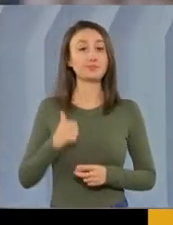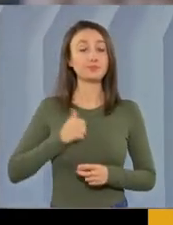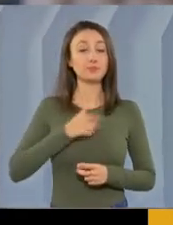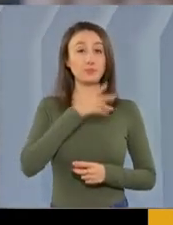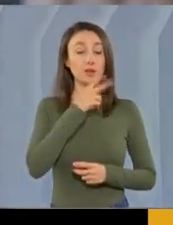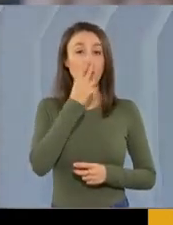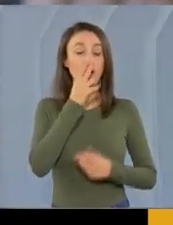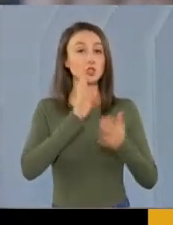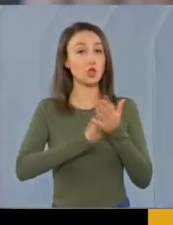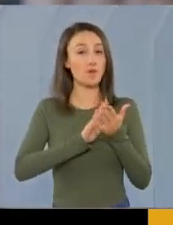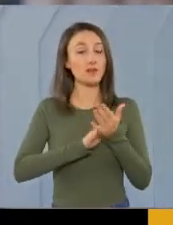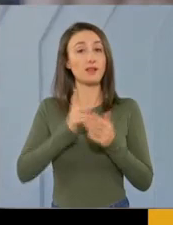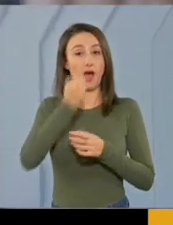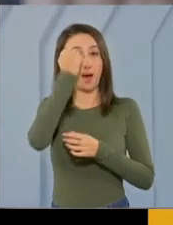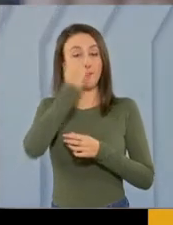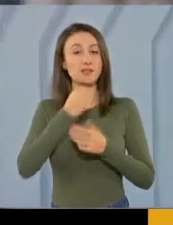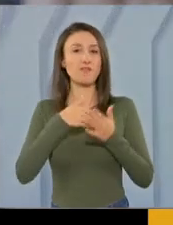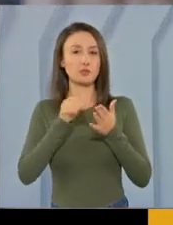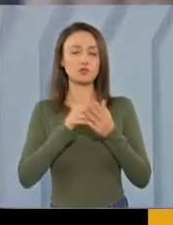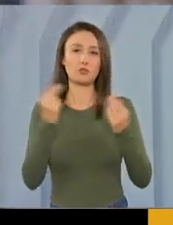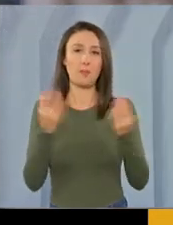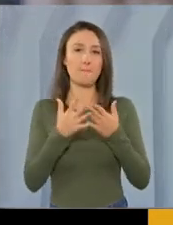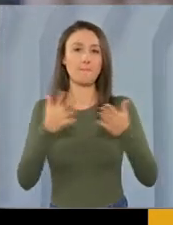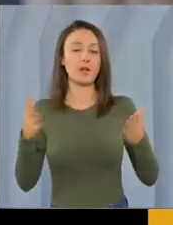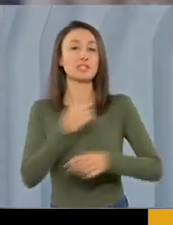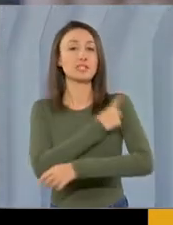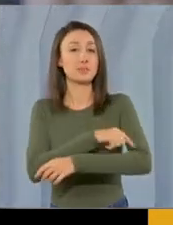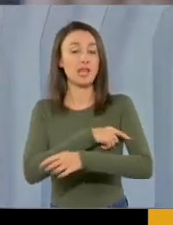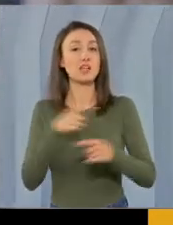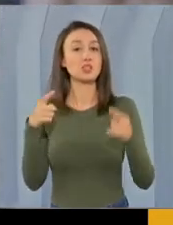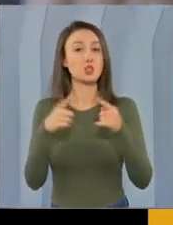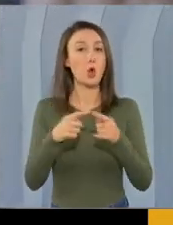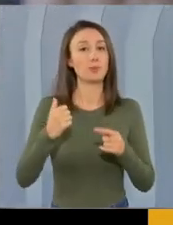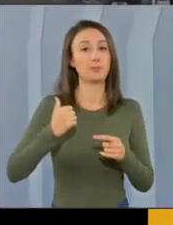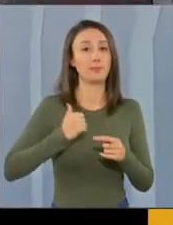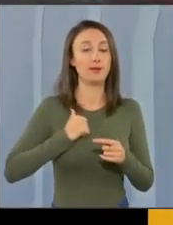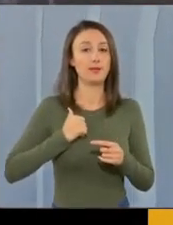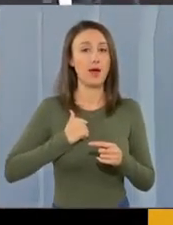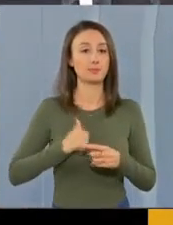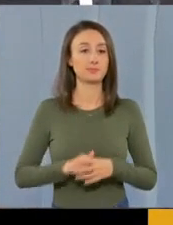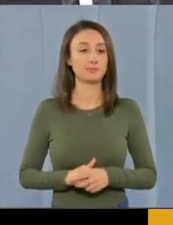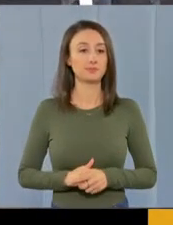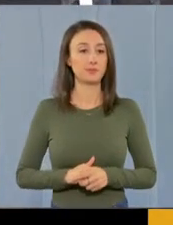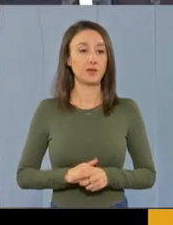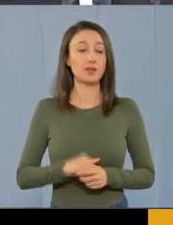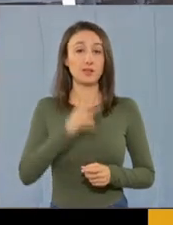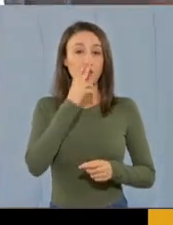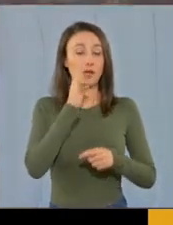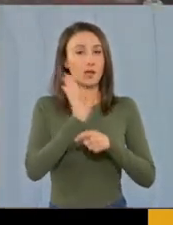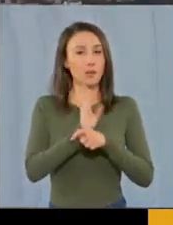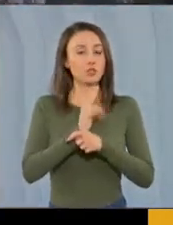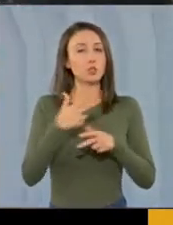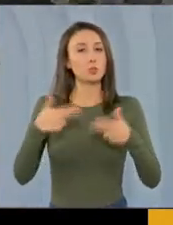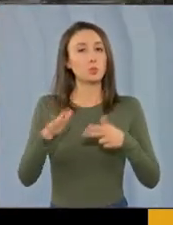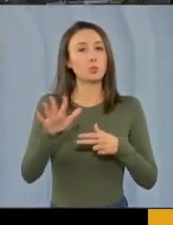dovezi concrete că Hamas a folosit cel mai mare spital din Gaza în scop Militar imaginile au fost făcute